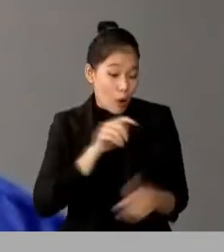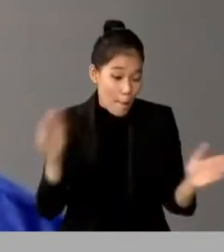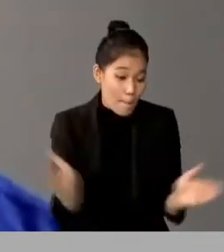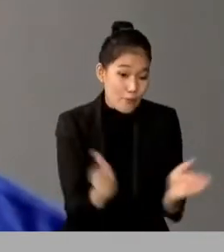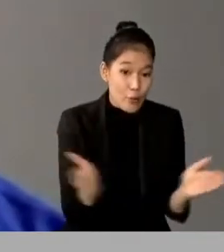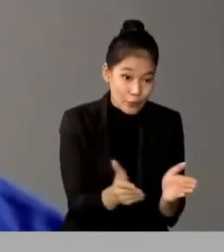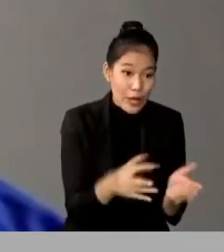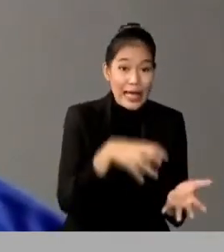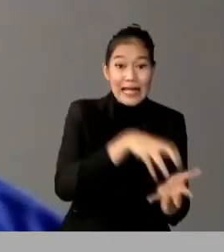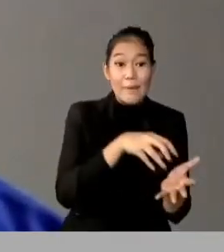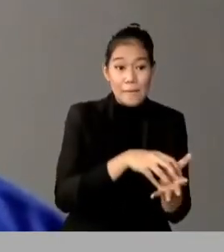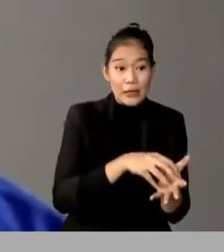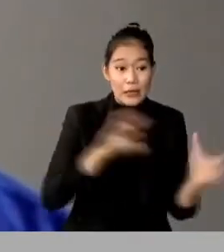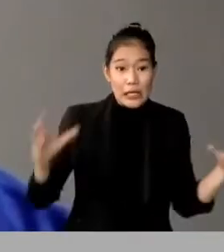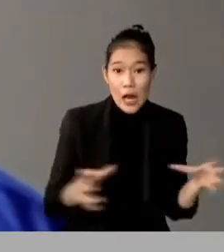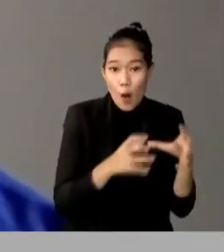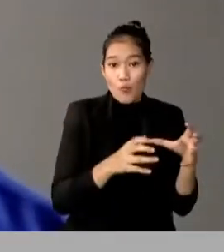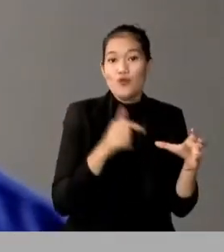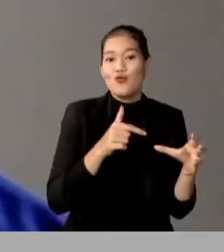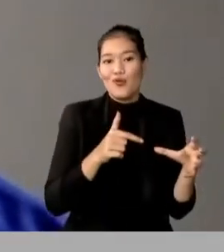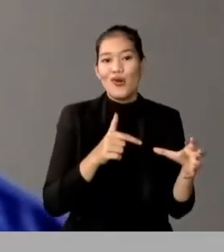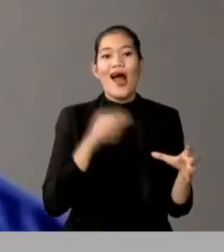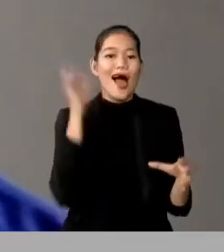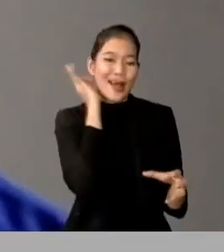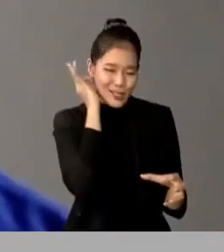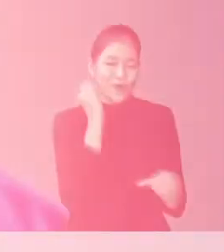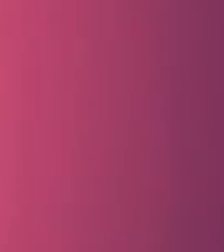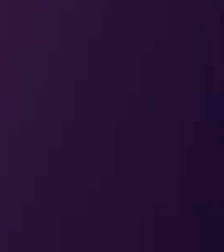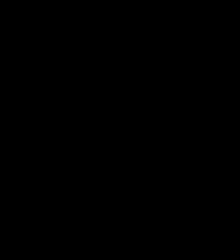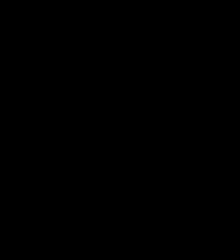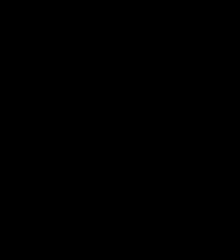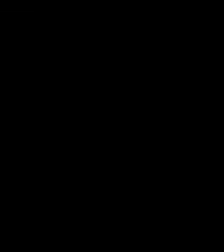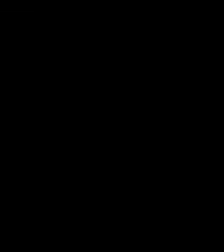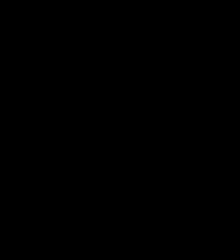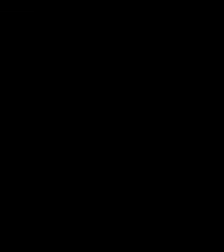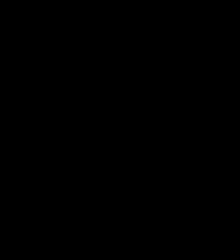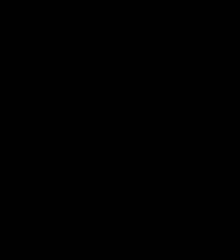juga ada risiko yang lebih tinggi dibandingkan mereka yang tidak tinggal di part perawatan bersama